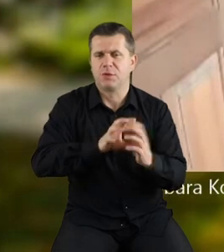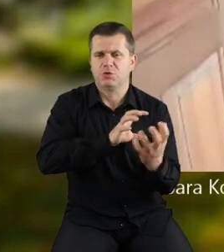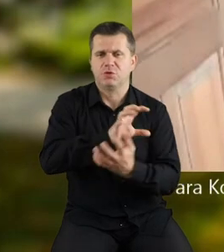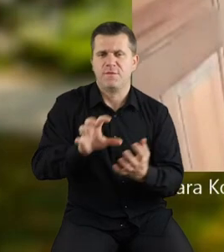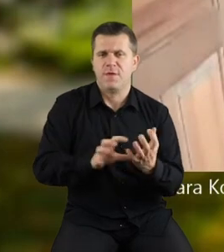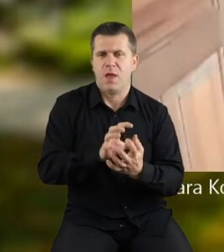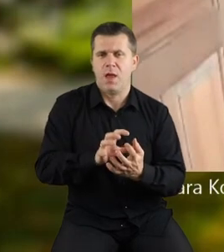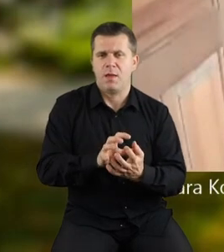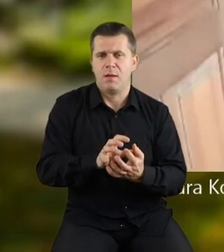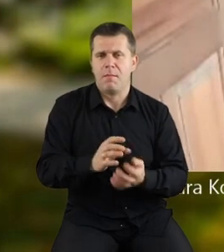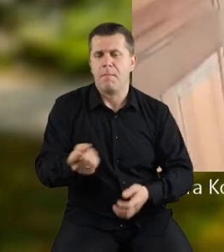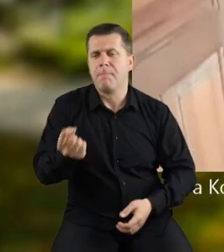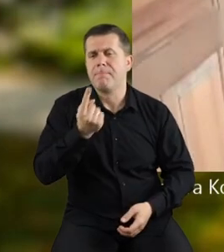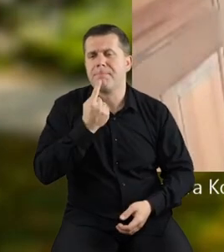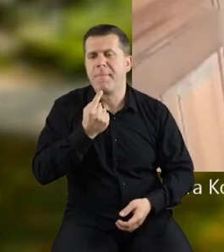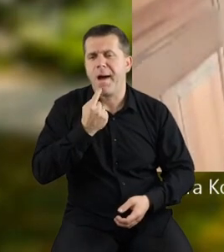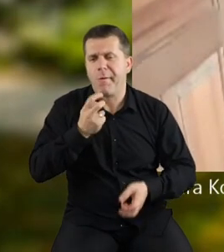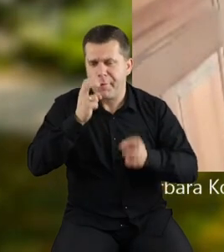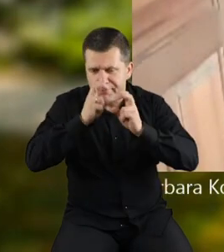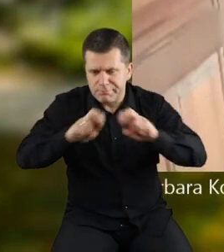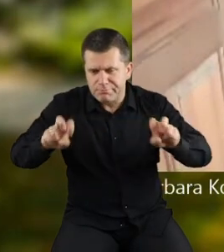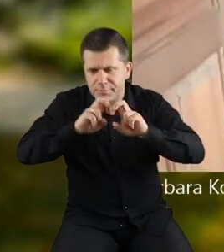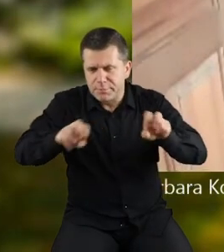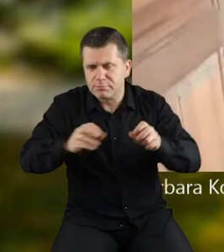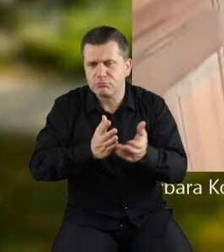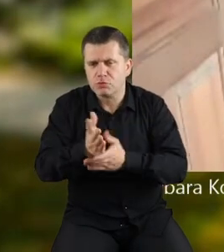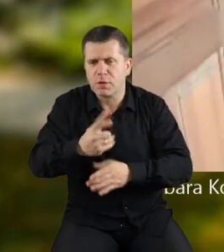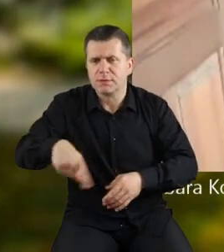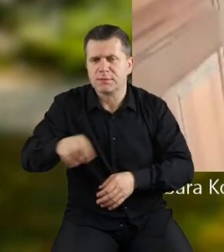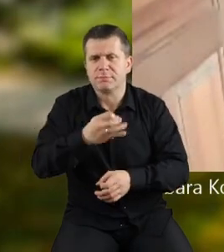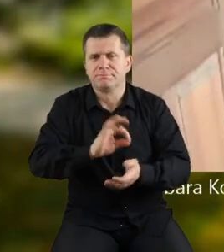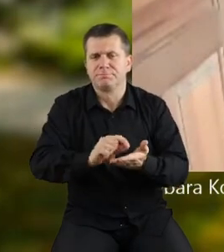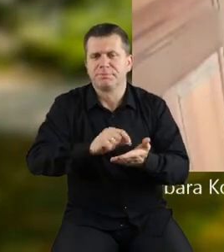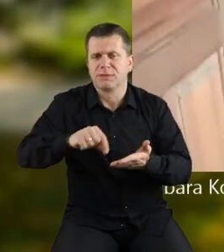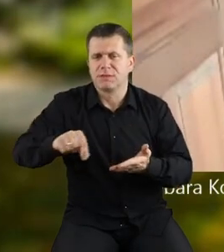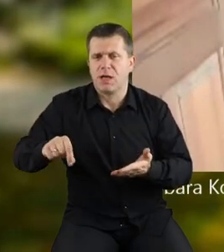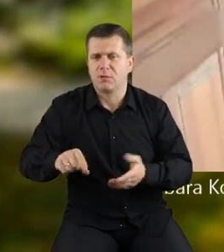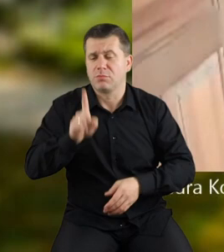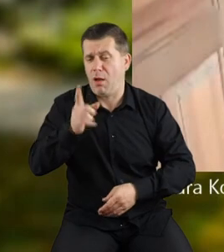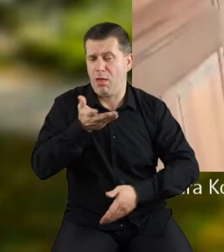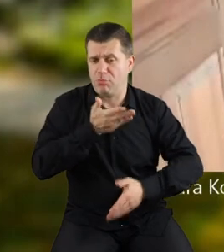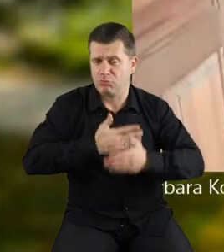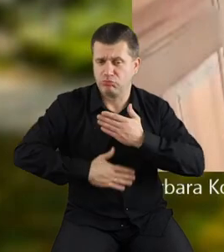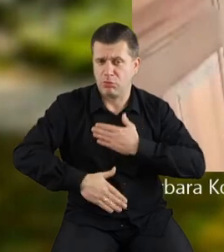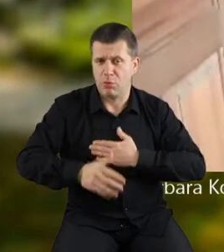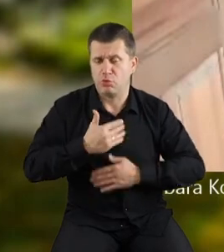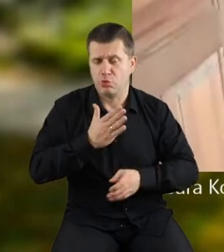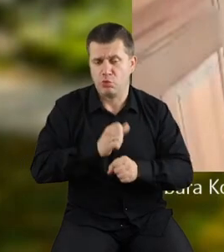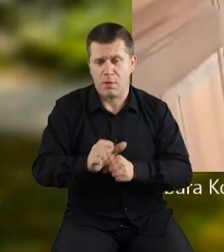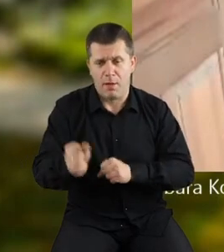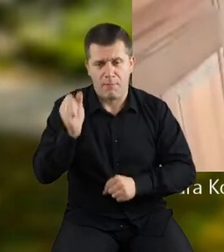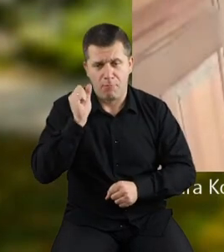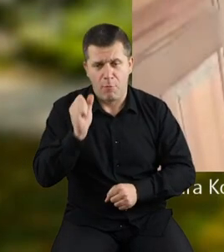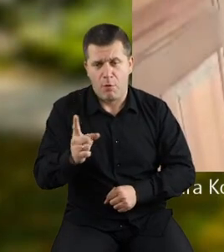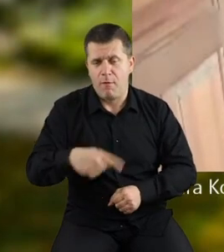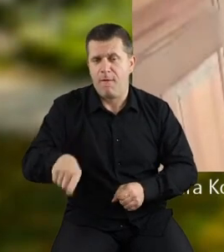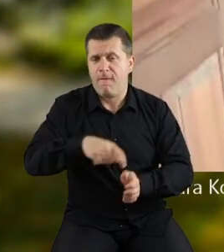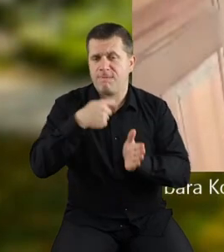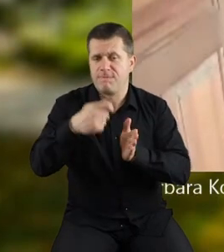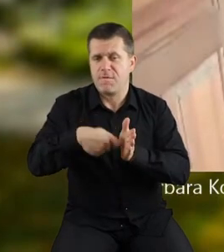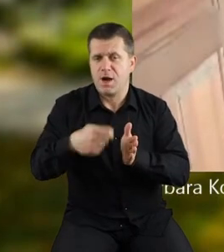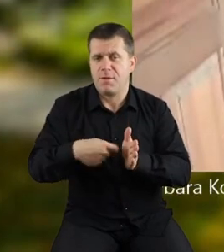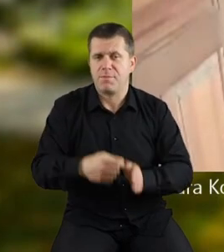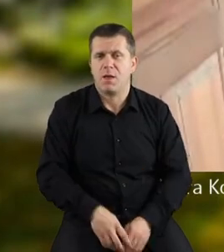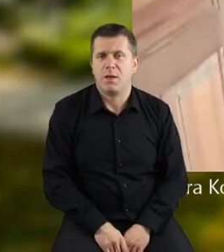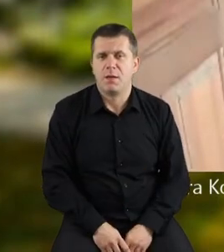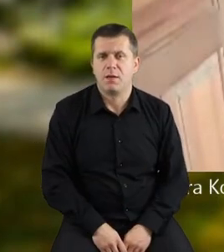zamknięty świat, mało chyba penetrowany przez pisarzy, ale cieszę się, bo już pojawił się